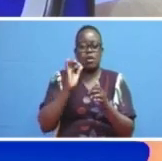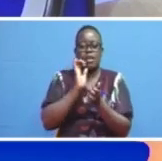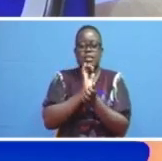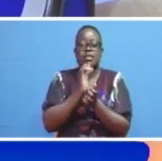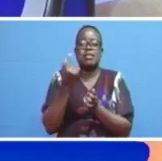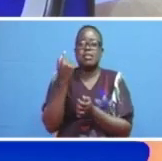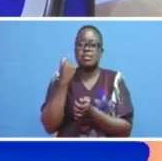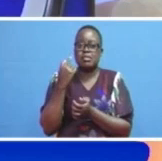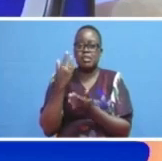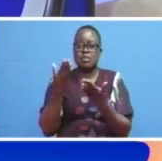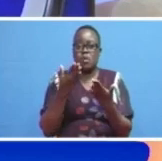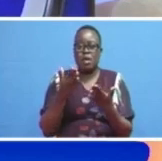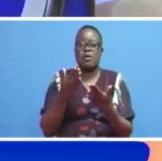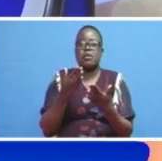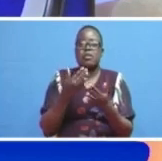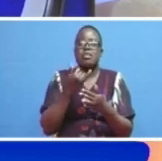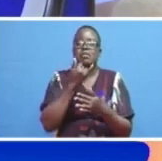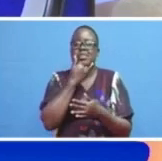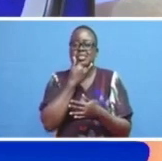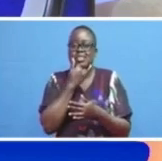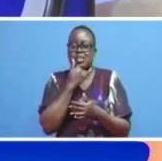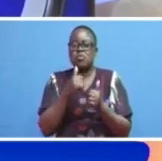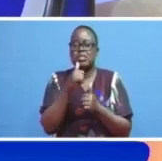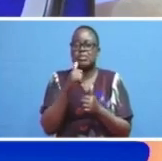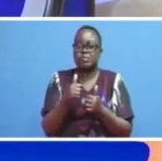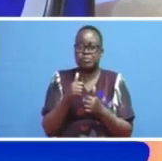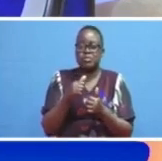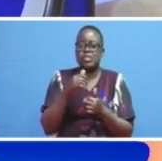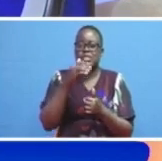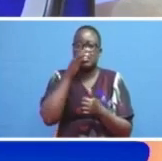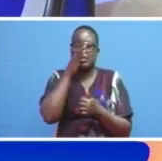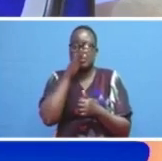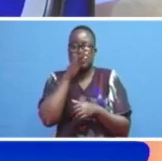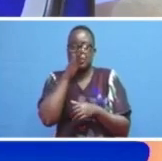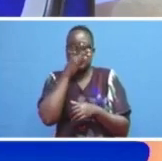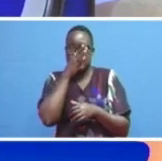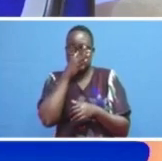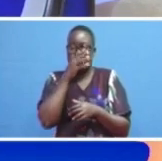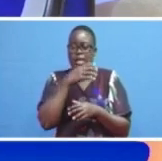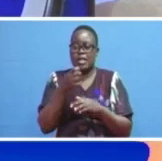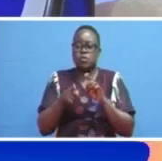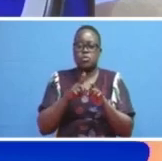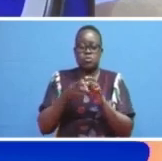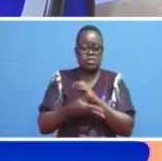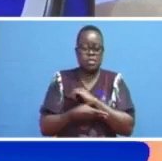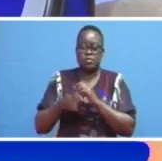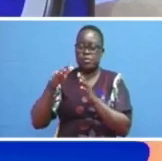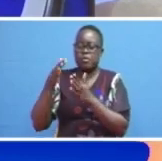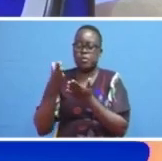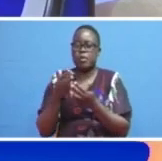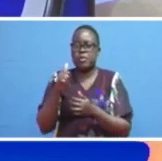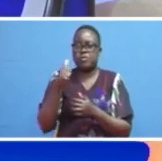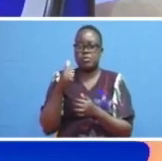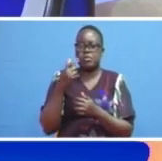wa iyo na valama na skati wa kanamaskati wa makosama kukenga na kuvena aimio na uyo voa ni maliana na makosa a